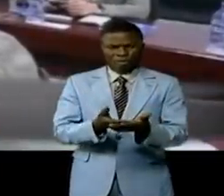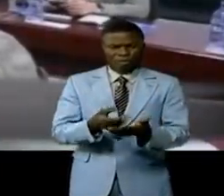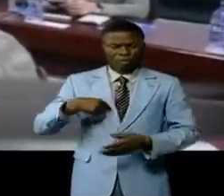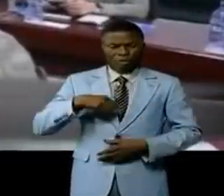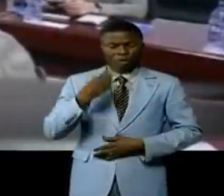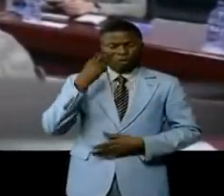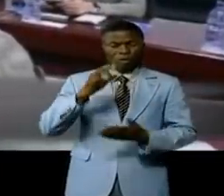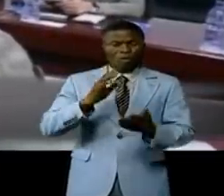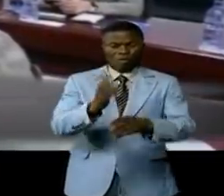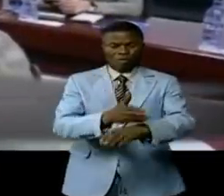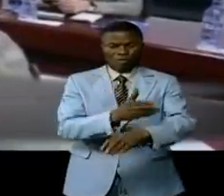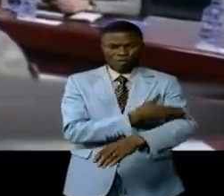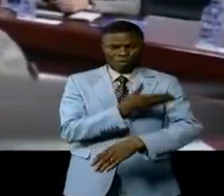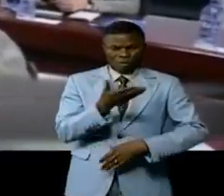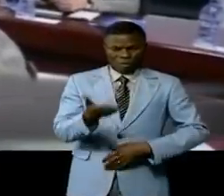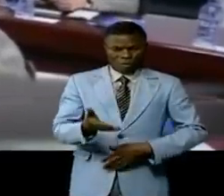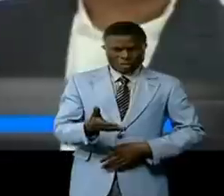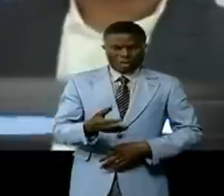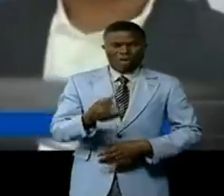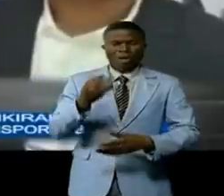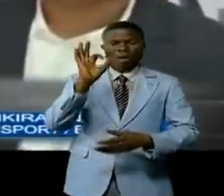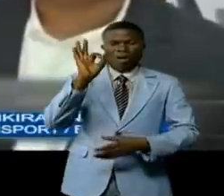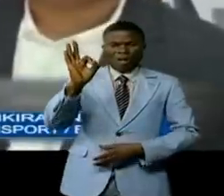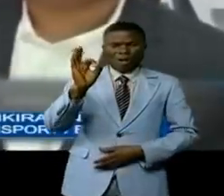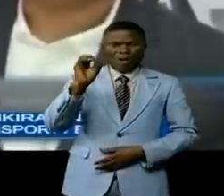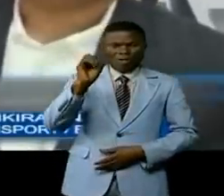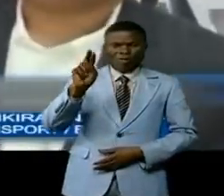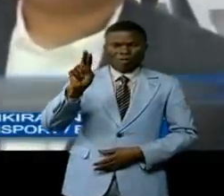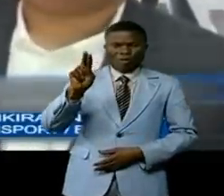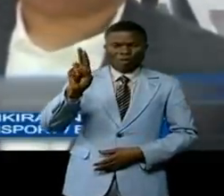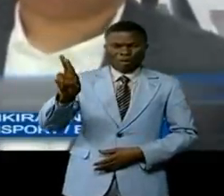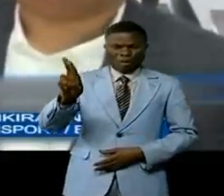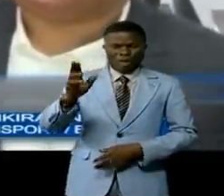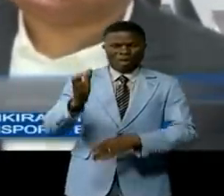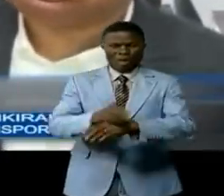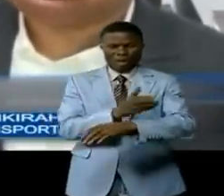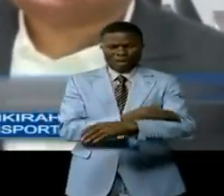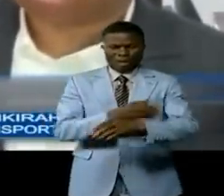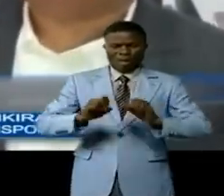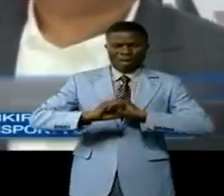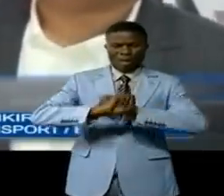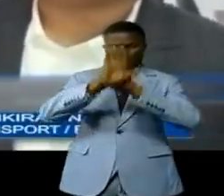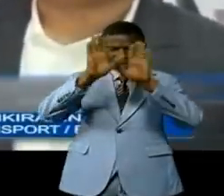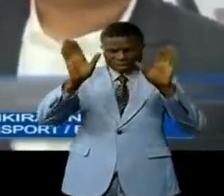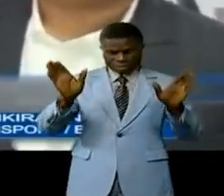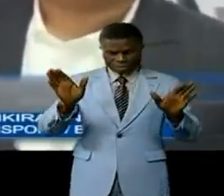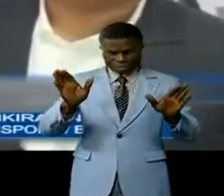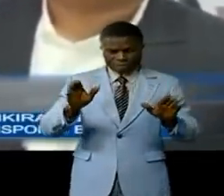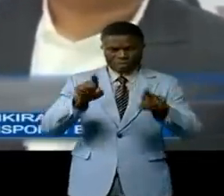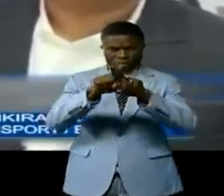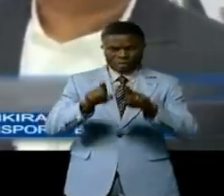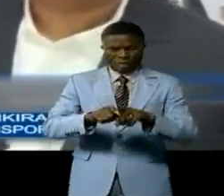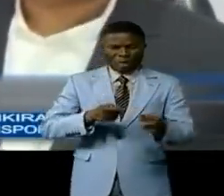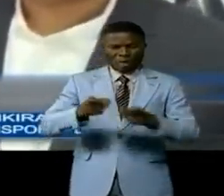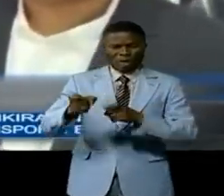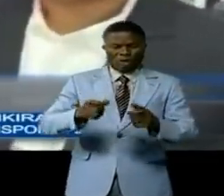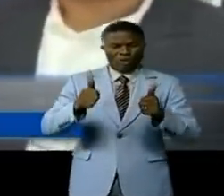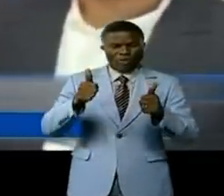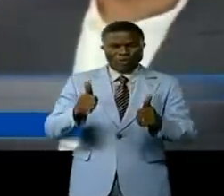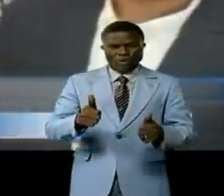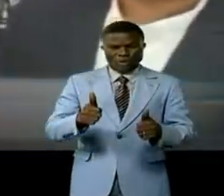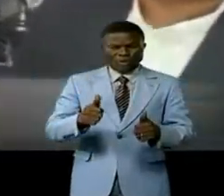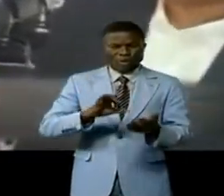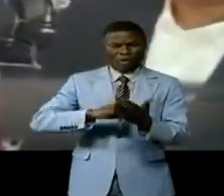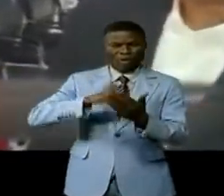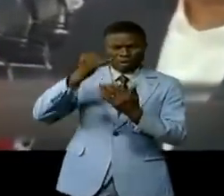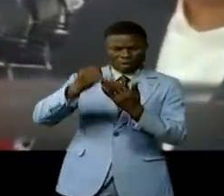le progrès fait par le FONER pour avancer dans la transparence et dans la bonne gouvernance. Et le